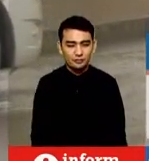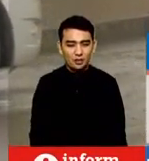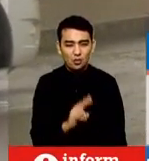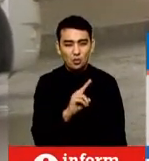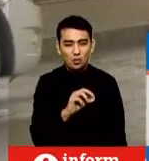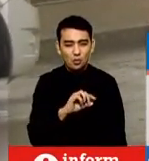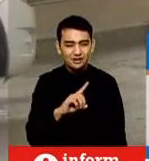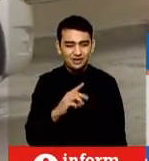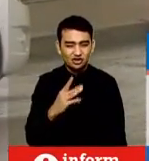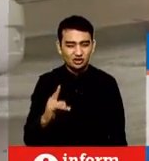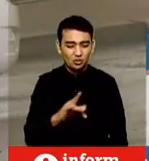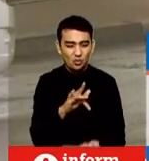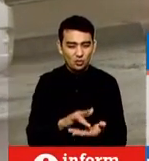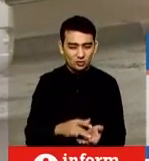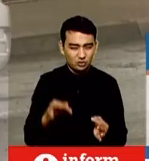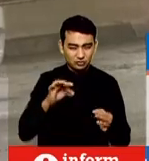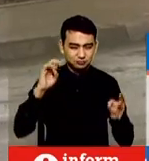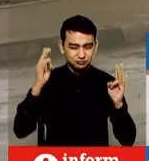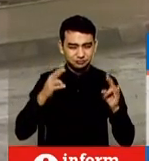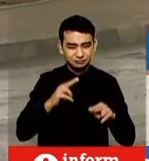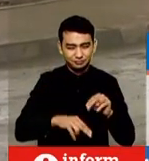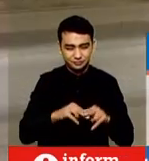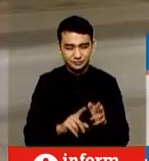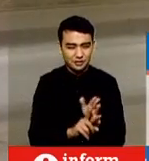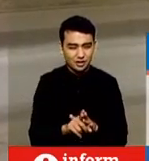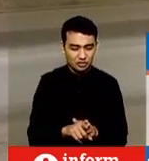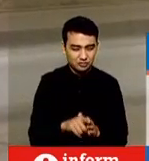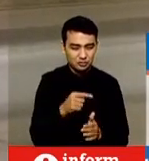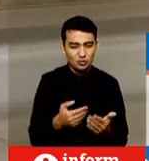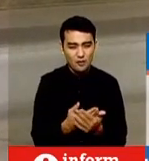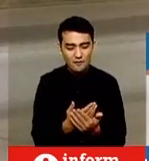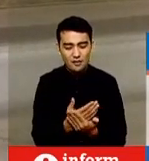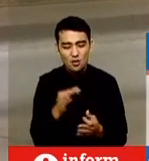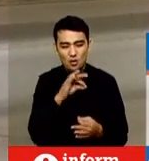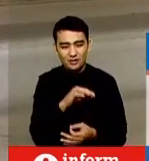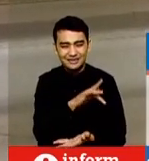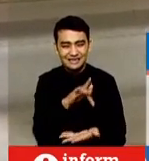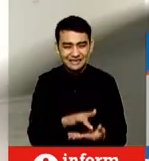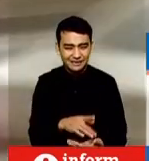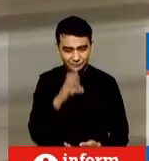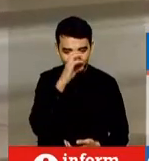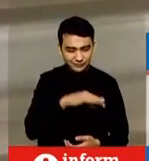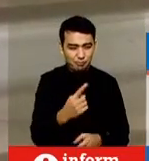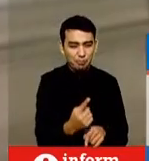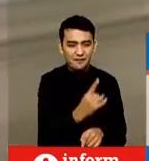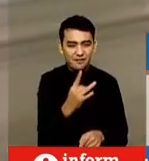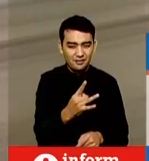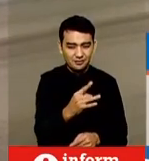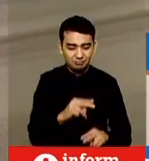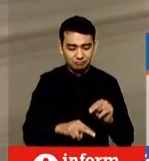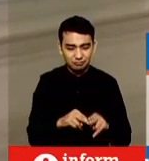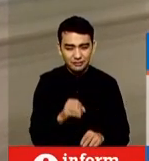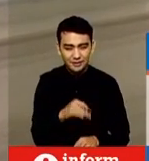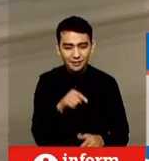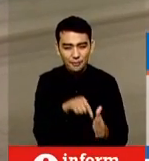Қосшы қаласында қоғамдық даму орталығының құрылысы басталды. Мұндай ауқымды жаңа комьюнити орталық елімізде алғаш рет салынып жатыр. Ал